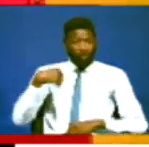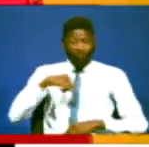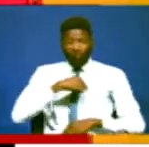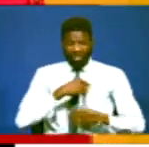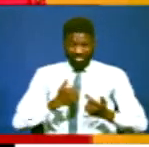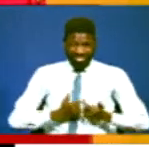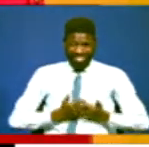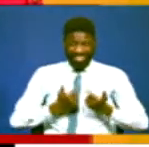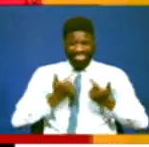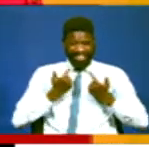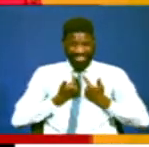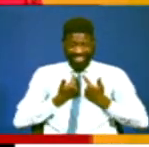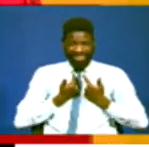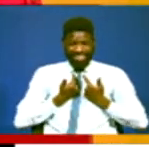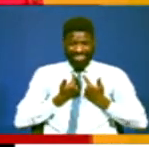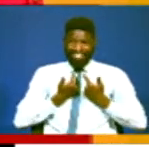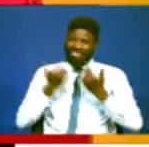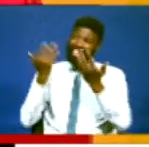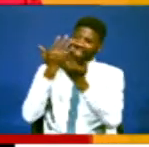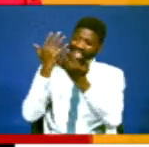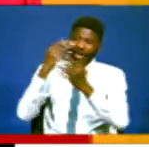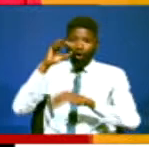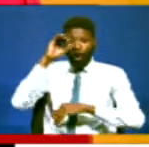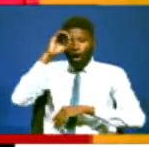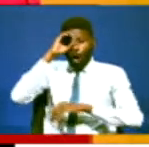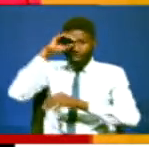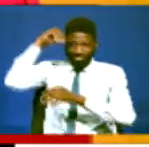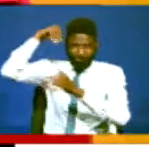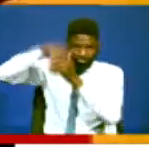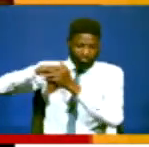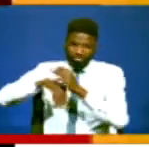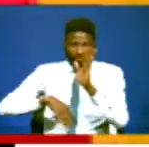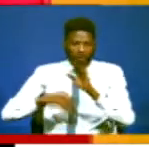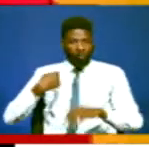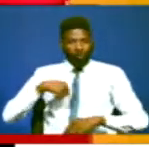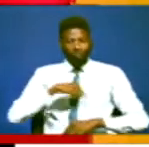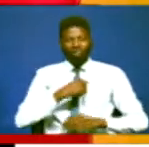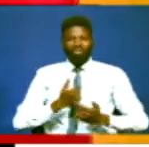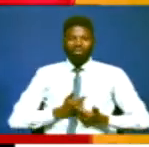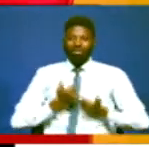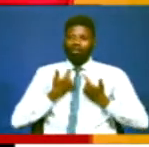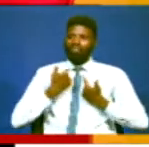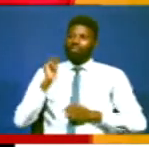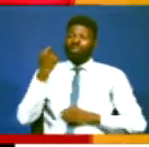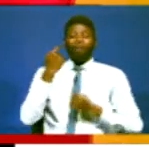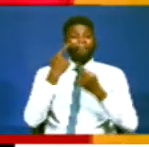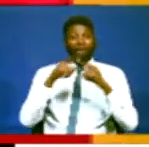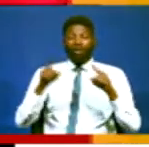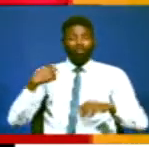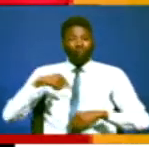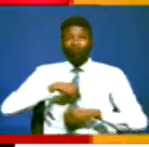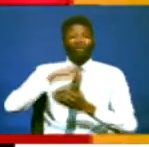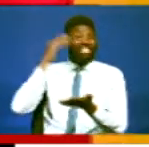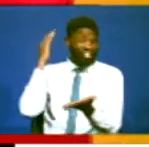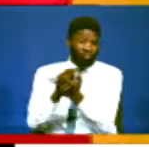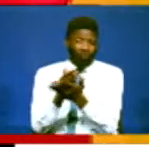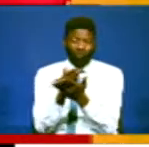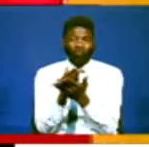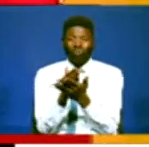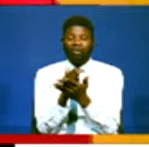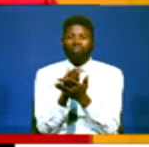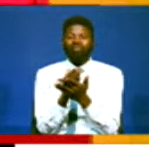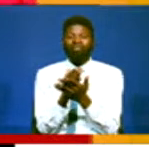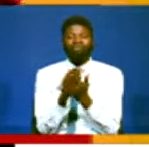Tunaishi duniani. Don't tunaishi katika taifa la Kenya. Mm-hmm. Uhalisi umetukosa. Mm-hmm. Taasisi ya